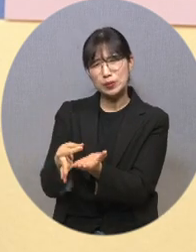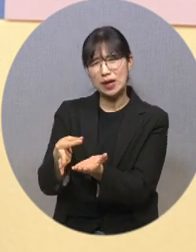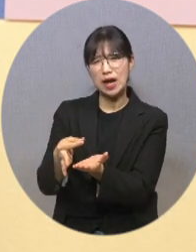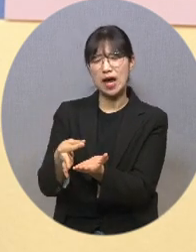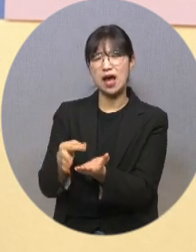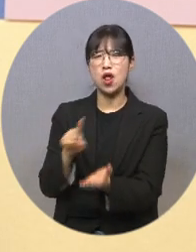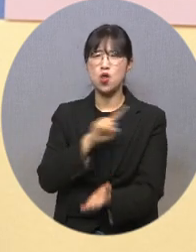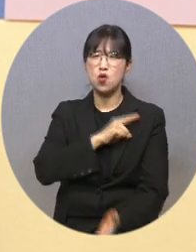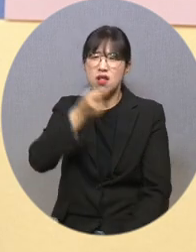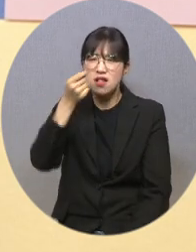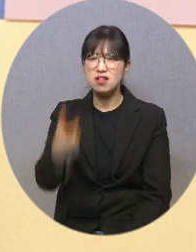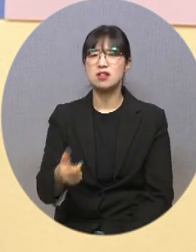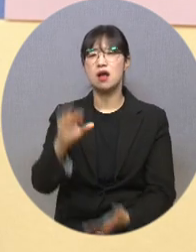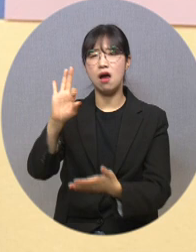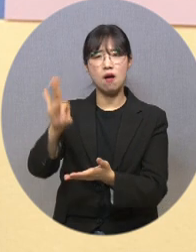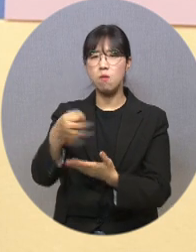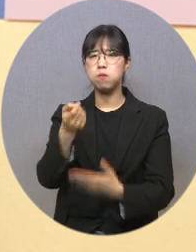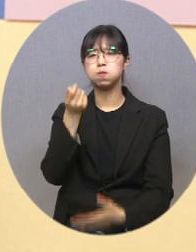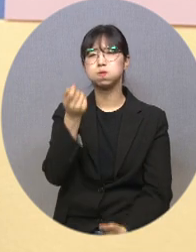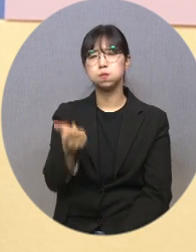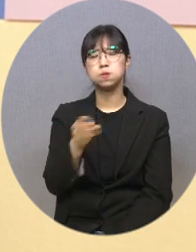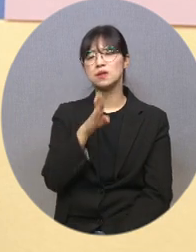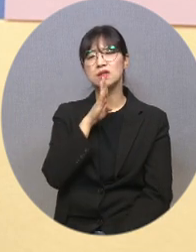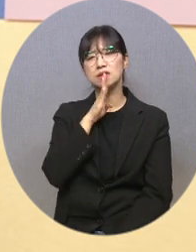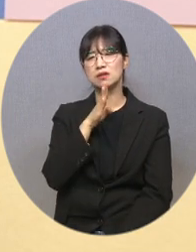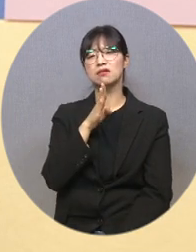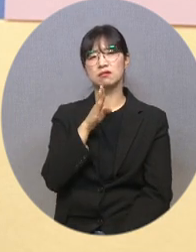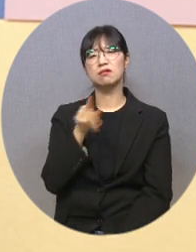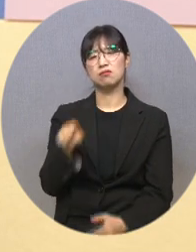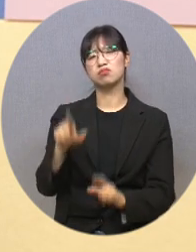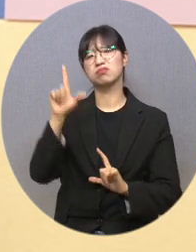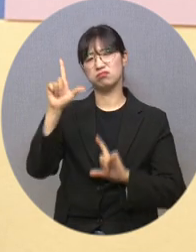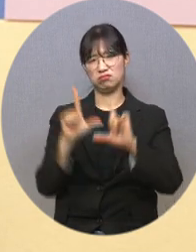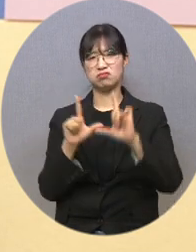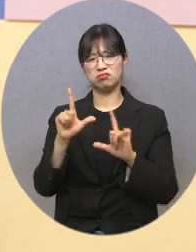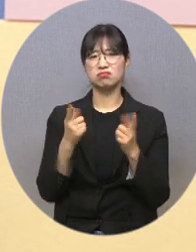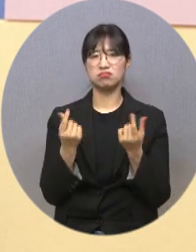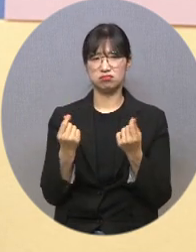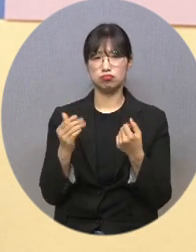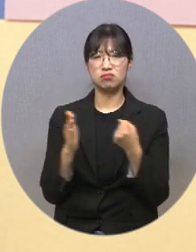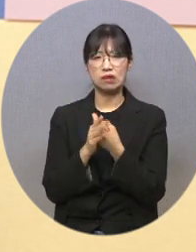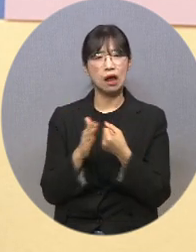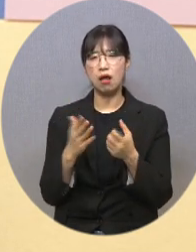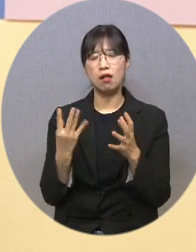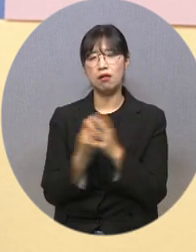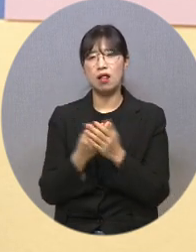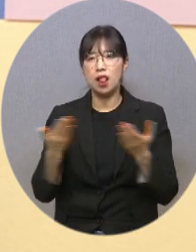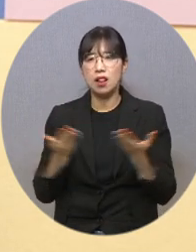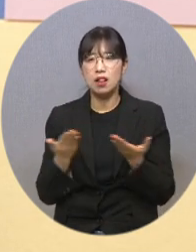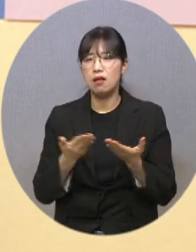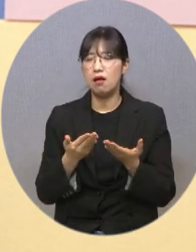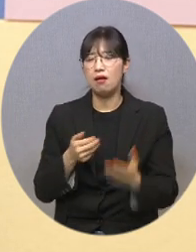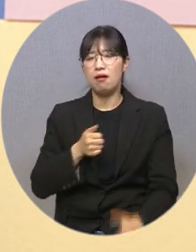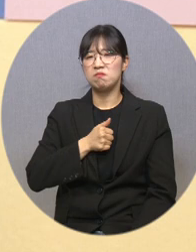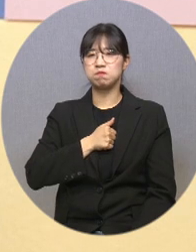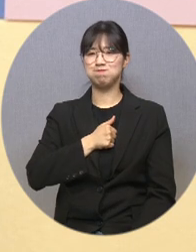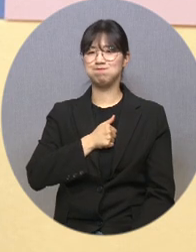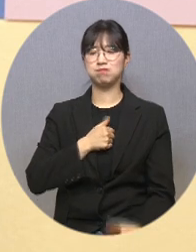최저임금도 못 받을 정도로 대우를 못 받고 있다. 네. 그렇기 때문에 이제 자존감은 떨어져 있는